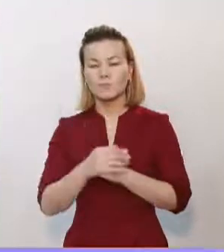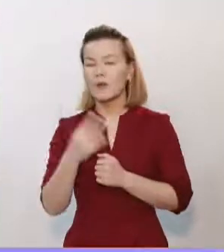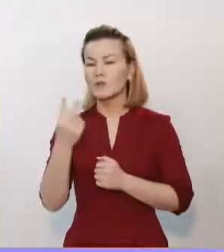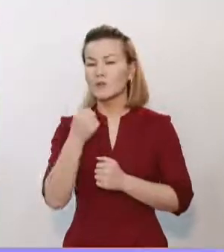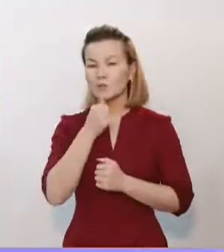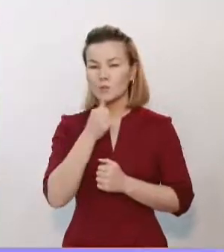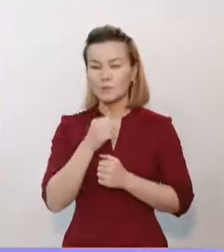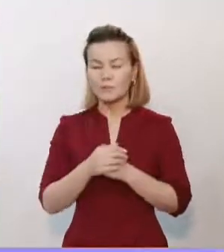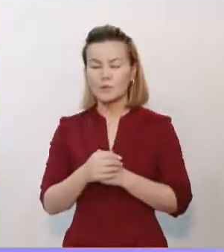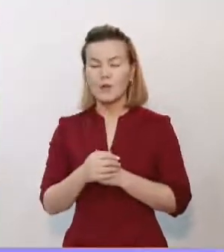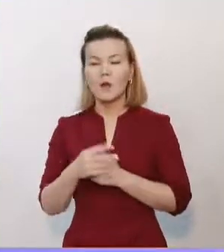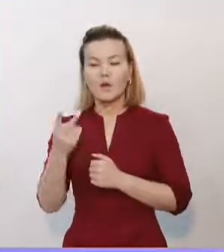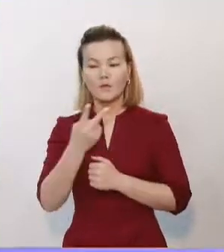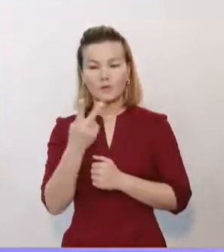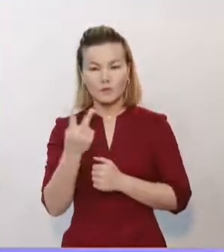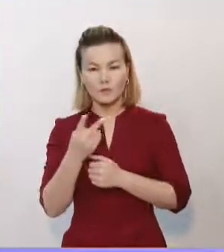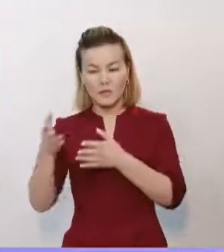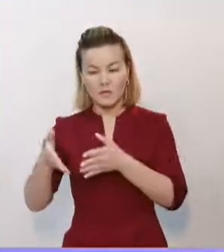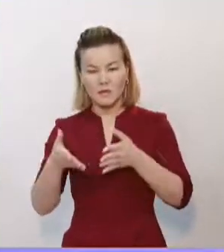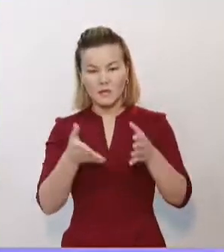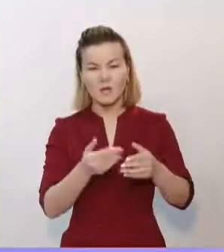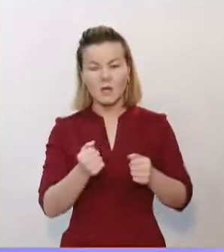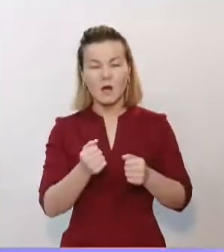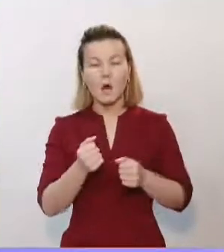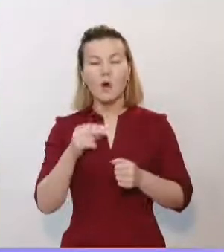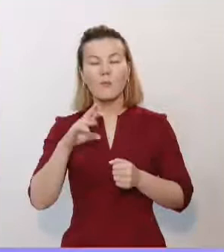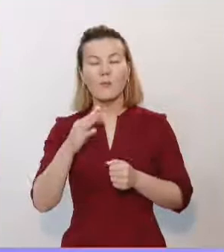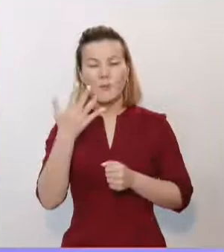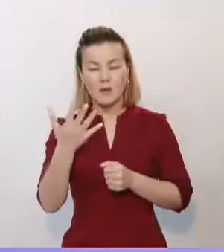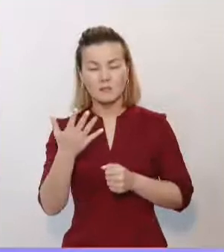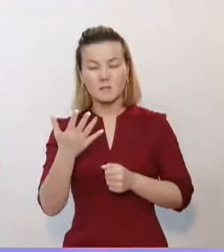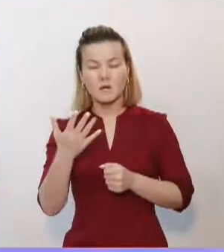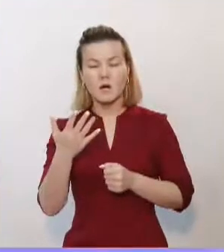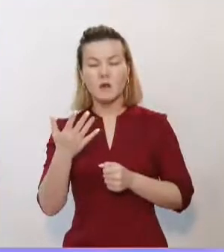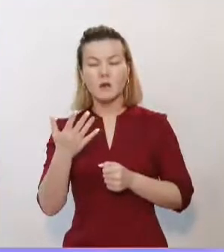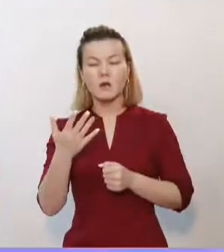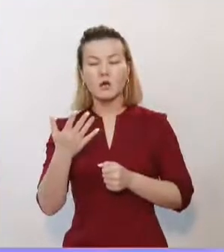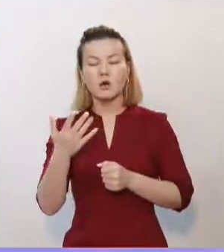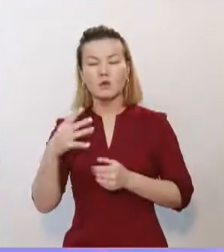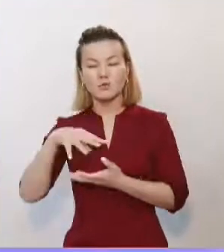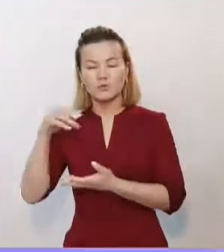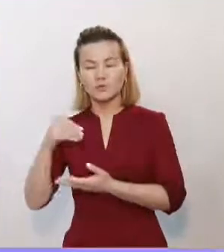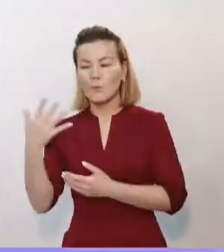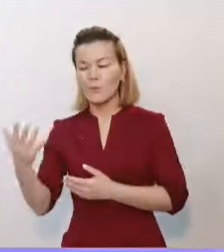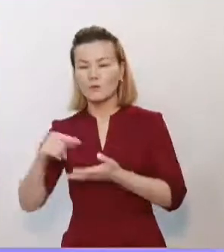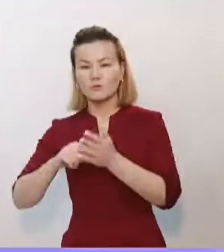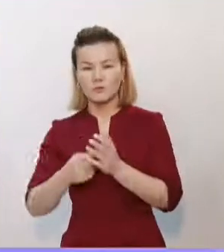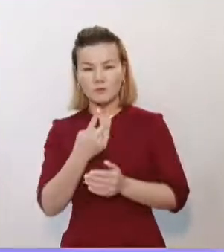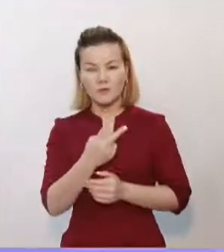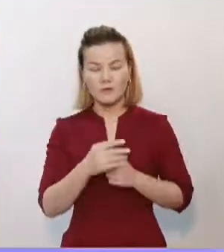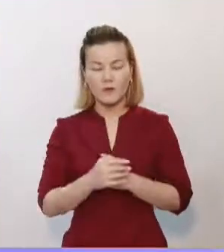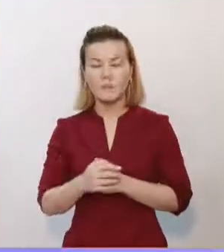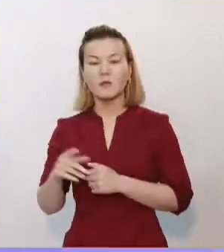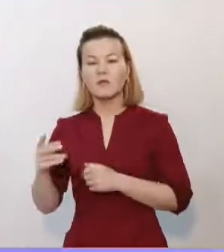способ. Так как в двух рядах по 5 желтых груш, 5 умножили на 2. И в двух рядах